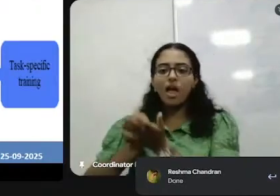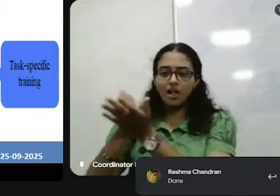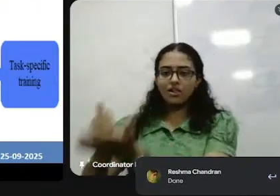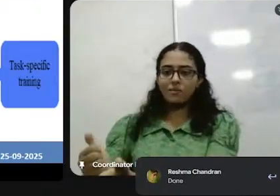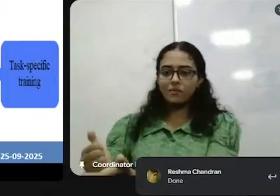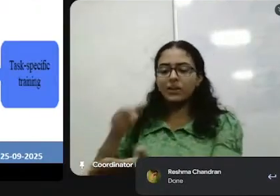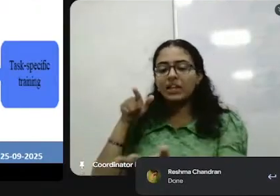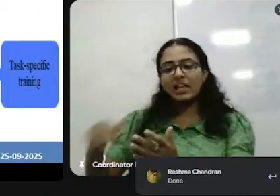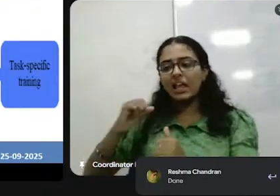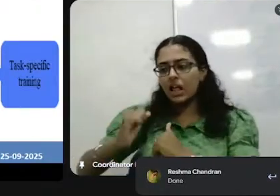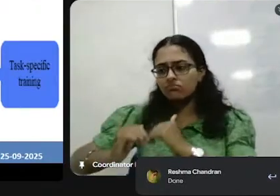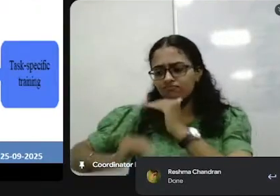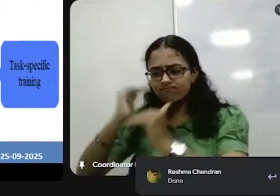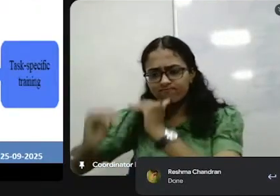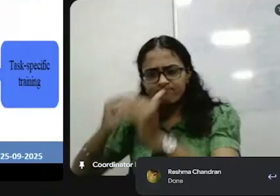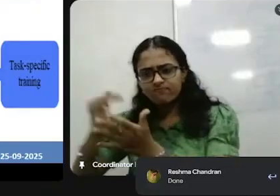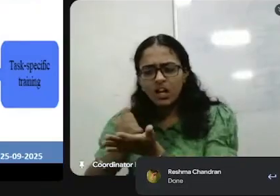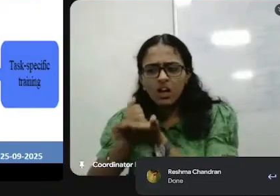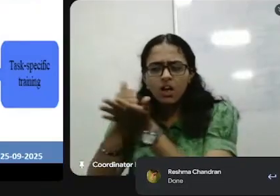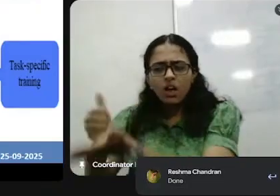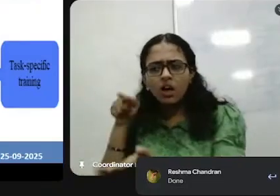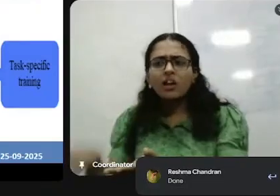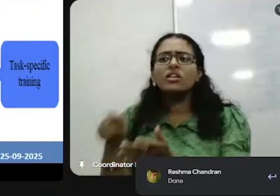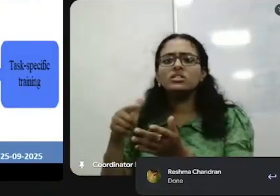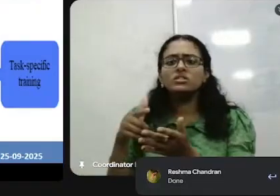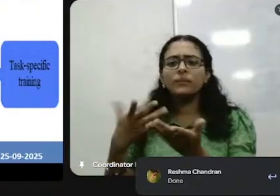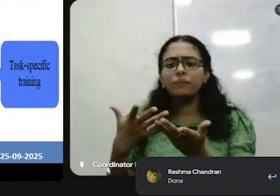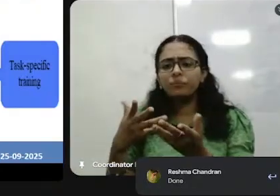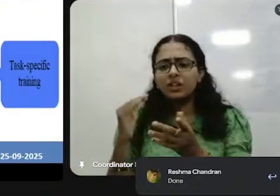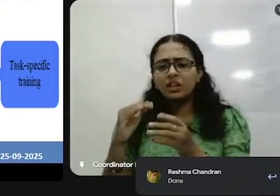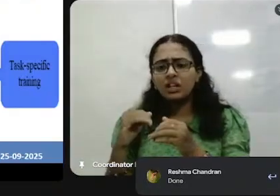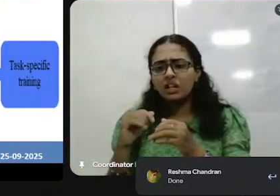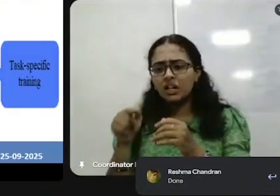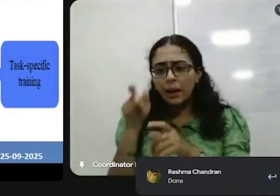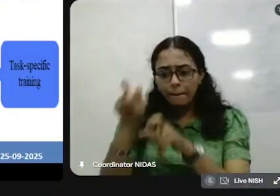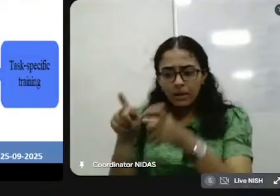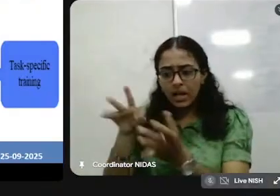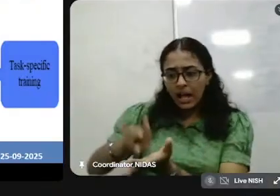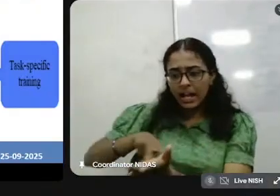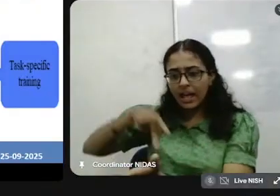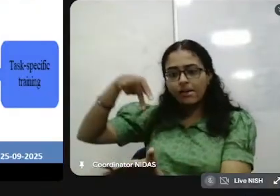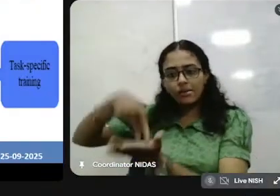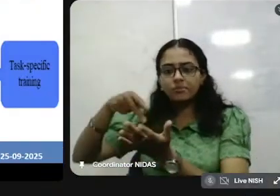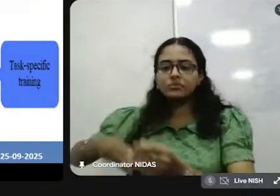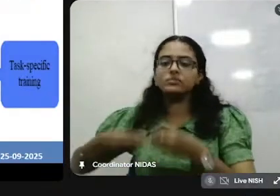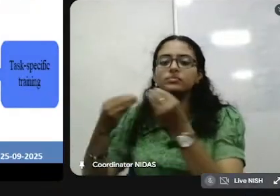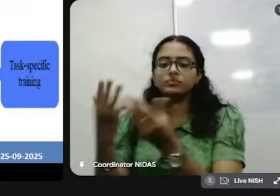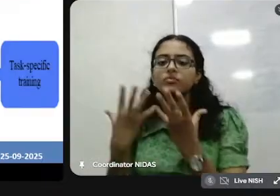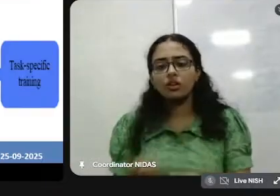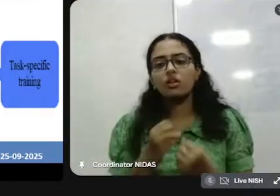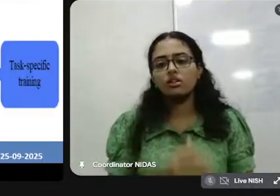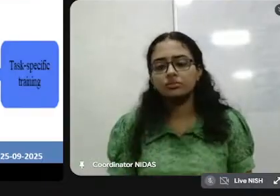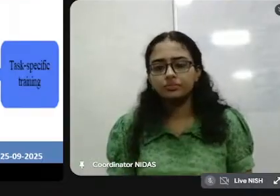ആ സാധ്യത വീണ്ടും വീണ്ടും കൊണ്ടുവരാൻ വേണ്ടിയിട്ടാണ് നമ്മൾ സ്ട്രോക്ക് വന്ന ആൾക്കാരോട് റീഹാബിലിറ്റേഷൻ അല്ലെ തെറപ്പി അറ്റൻഡ് ചെയ്യണമെന്ന്